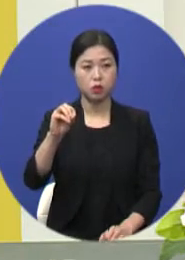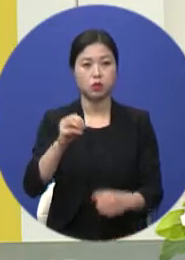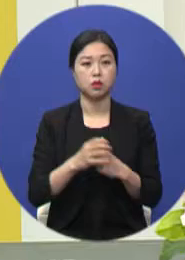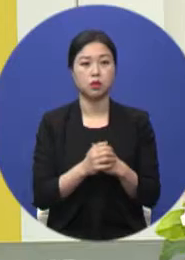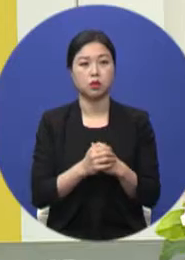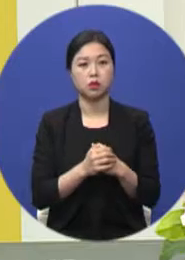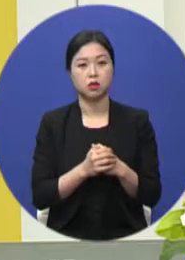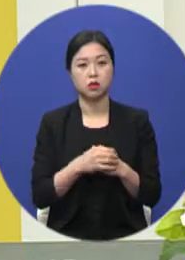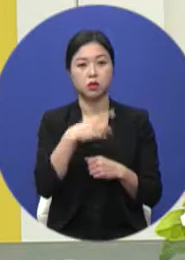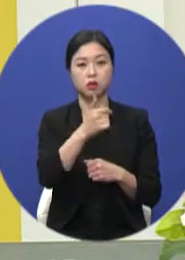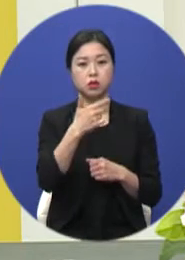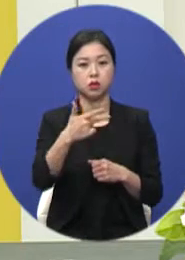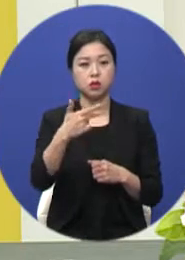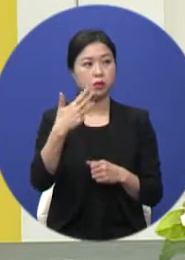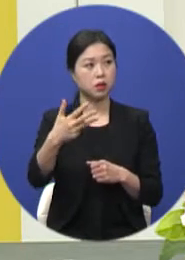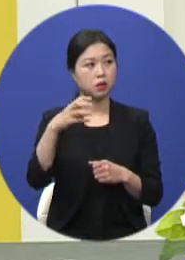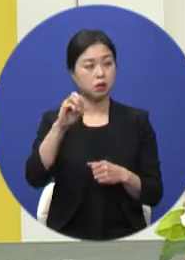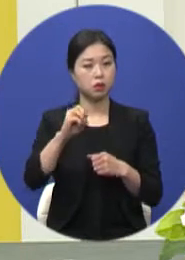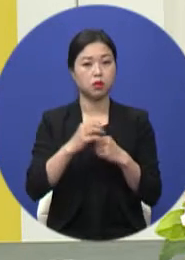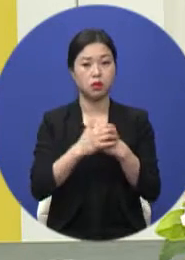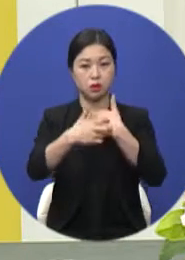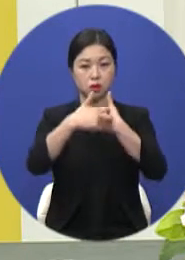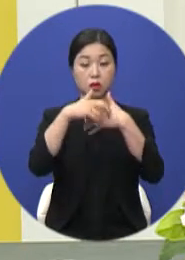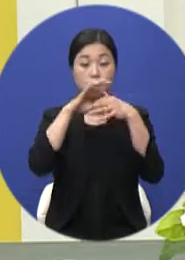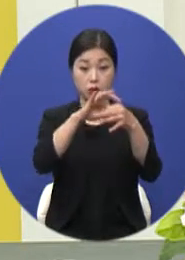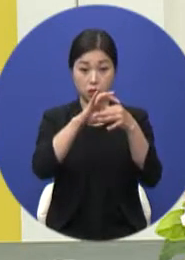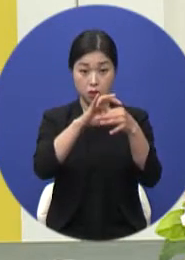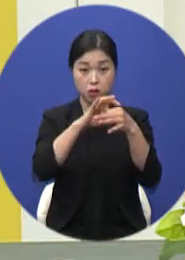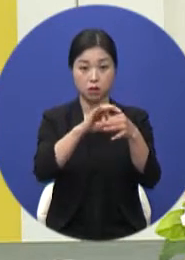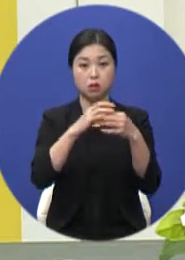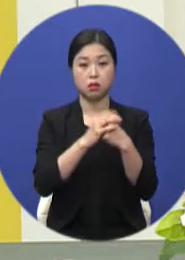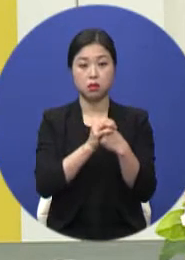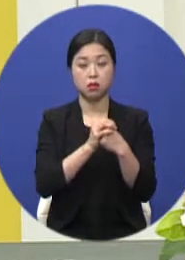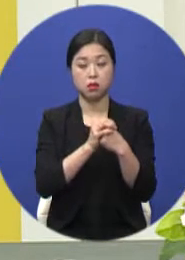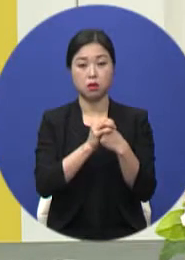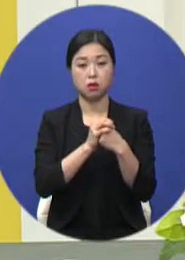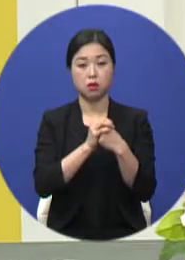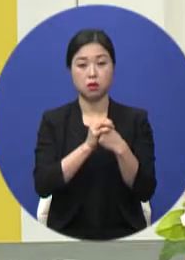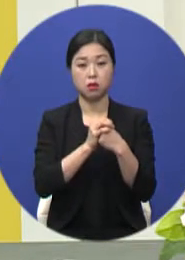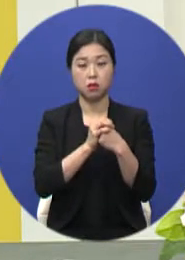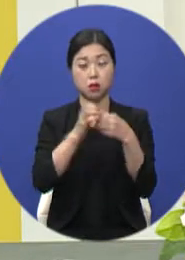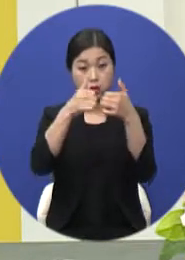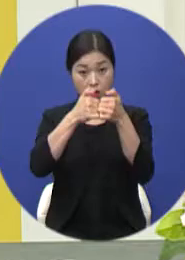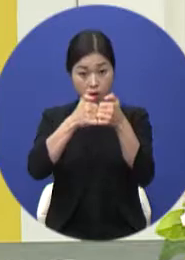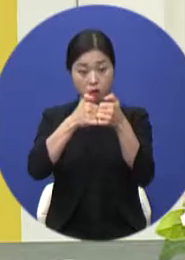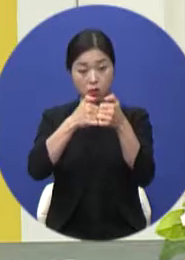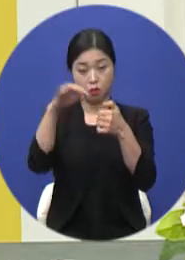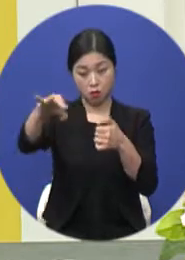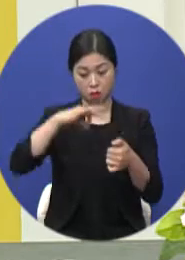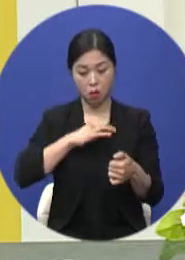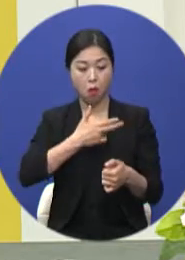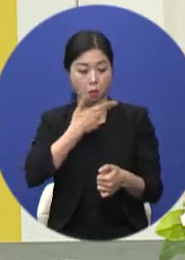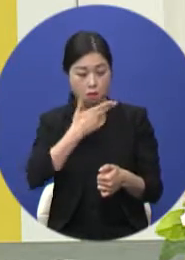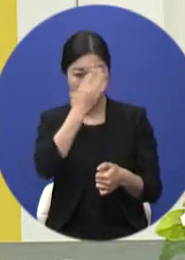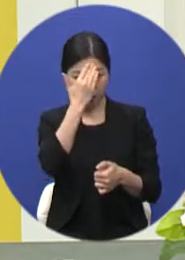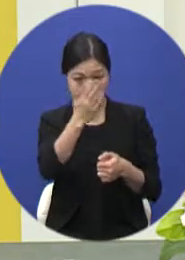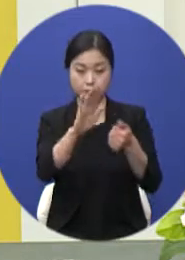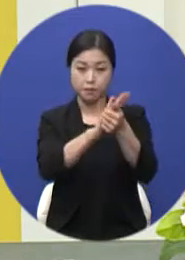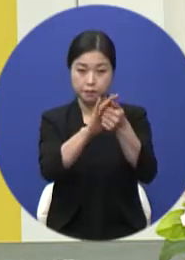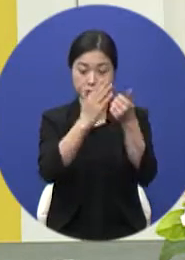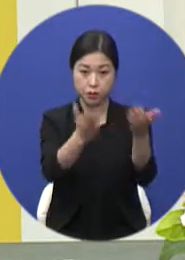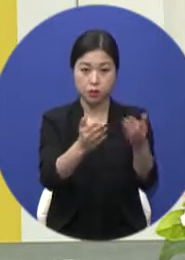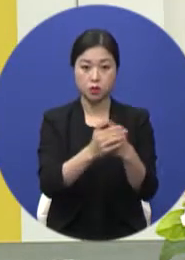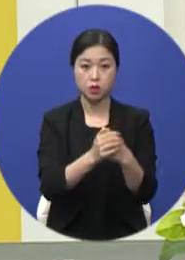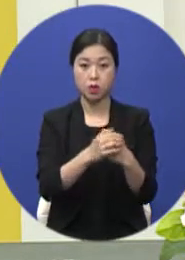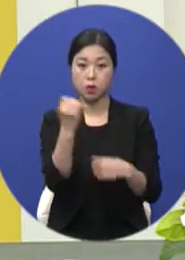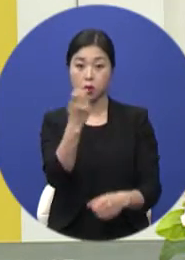없이 특히나 이제 의학적인 측면에서는 저희가 돈을 받지 않고 상담을 해드리는 거고 또